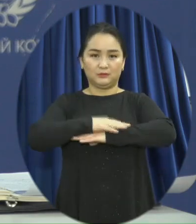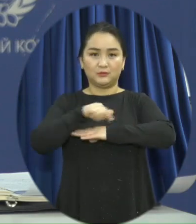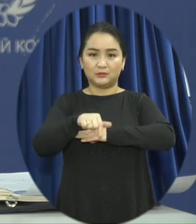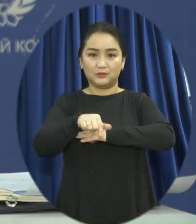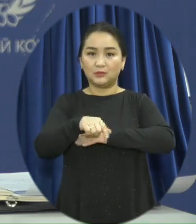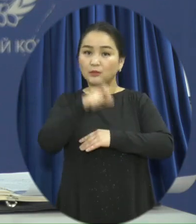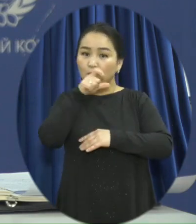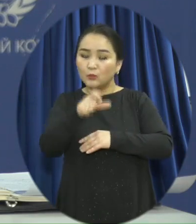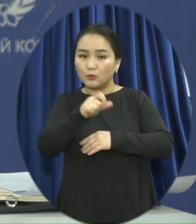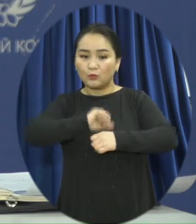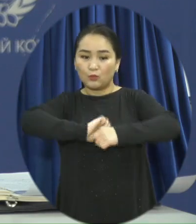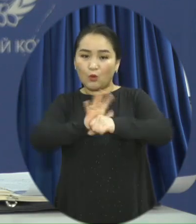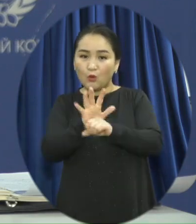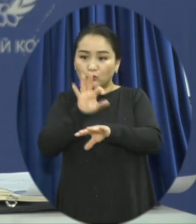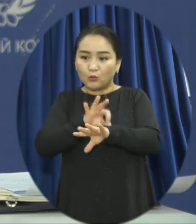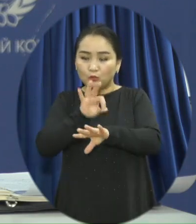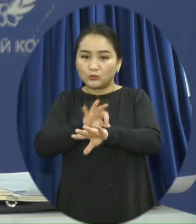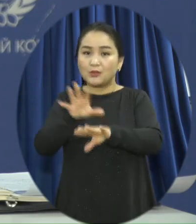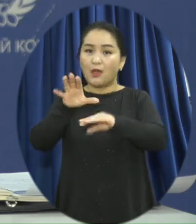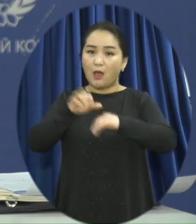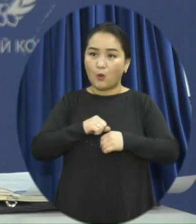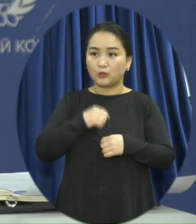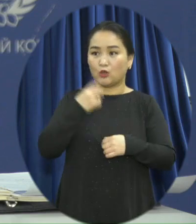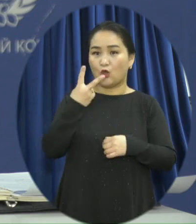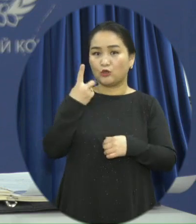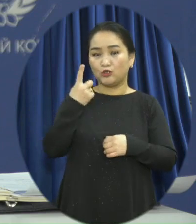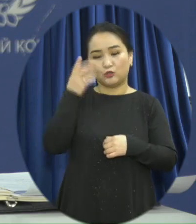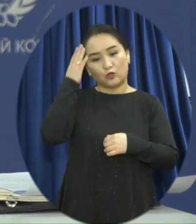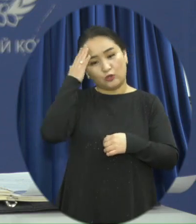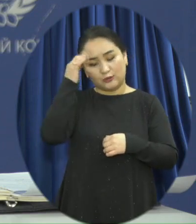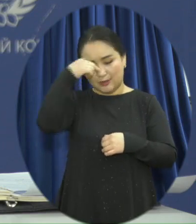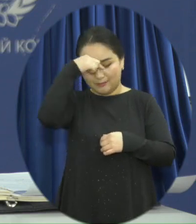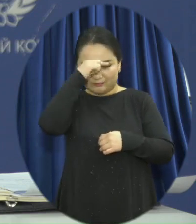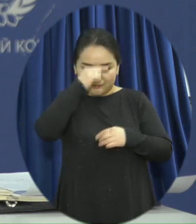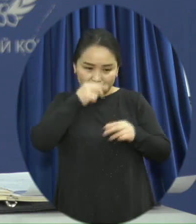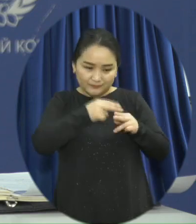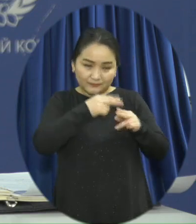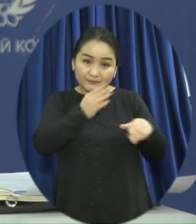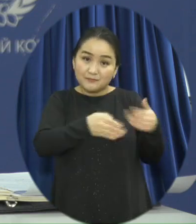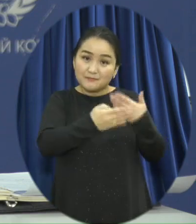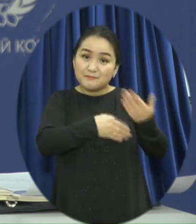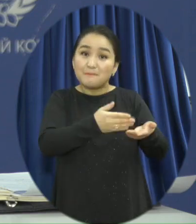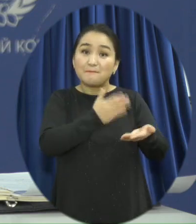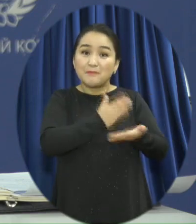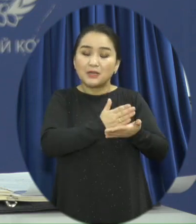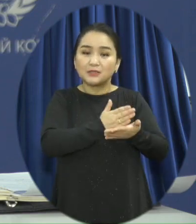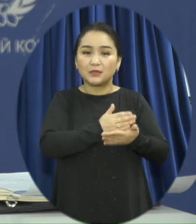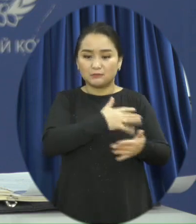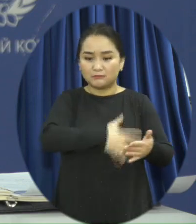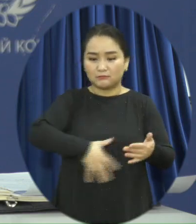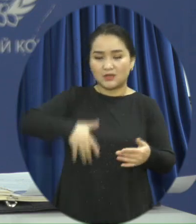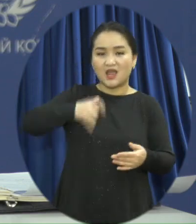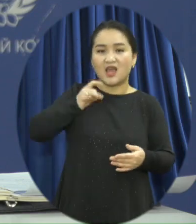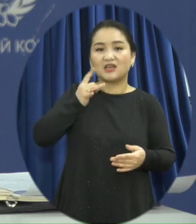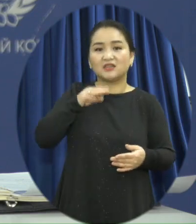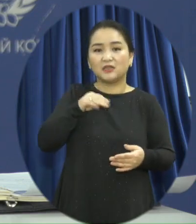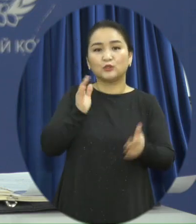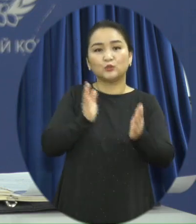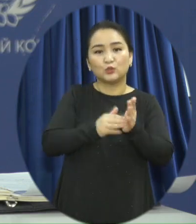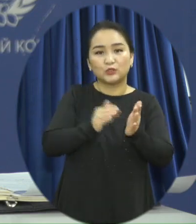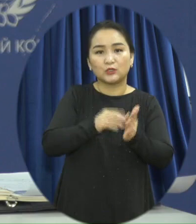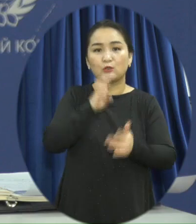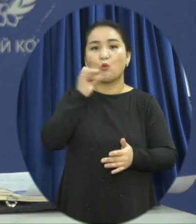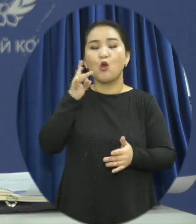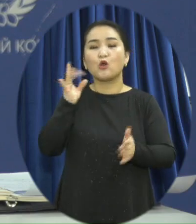коронавирус талдвар батлагдаад 21-р хоног дээр эмчилгээнд байжгаад тэгээд олон эрхтний дутагдал, бөөрийн дутагдал,